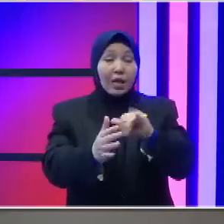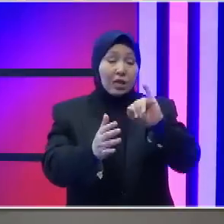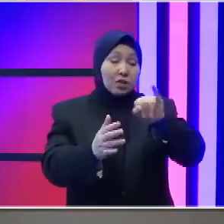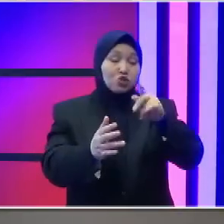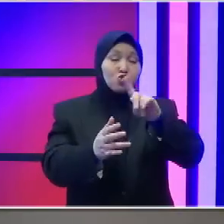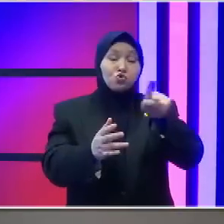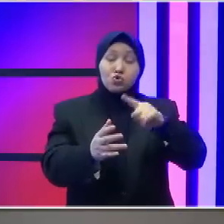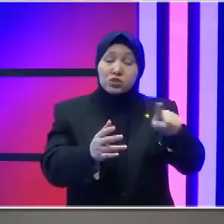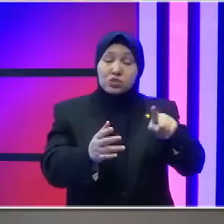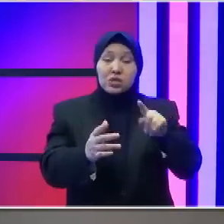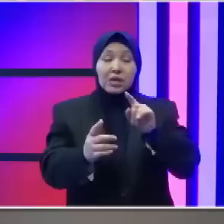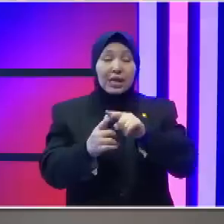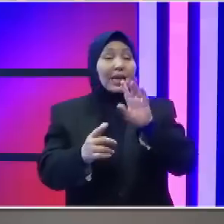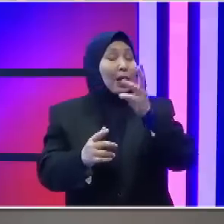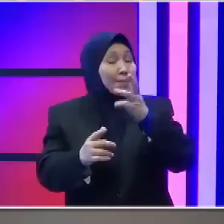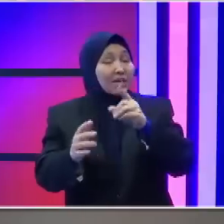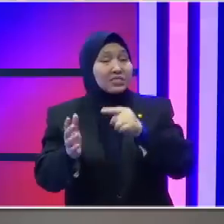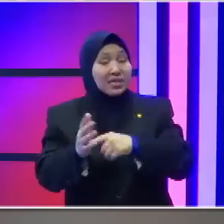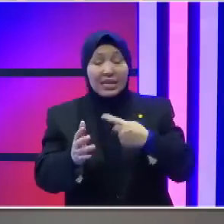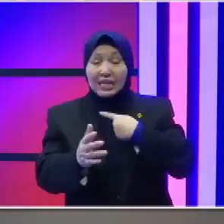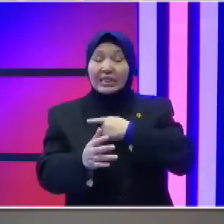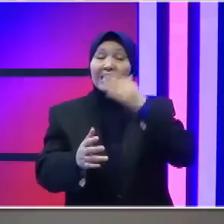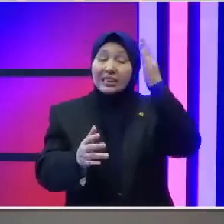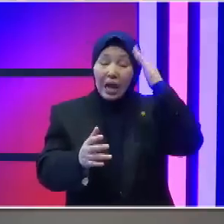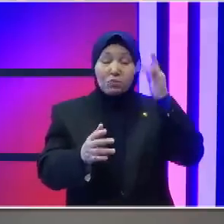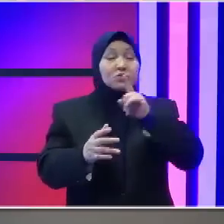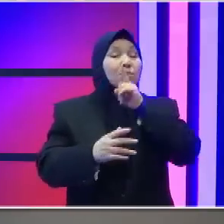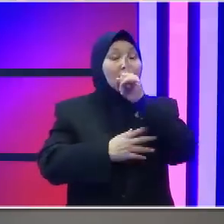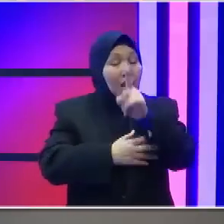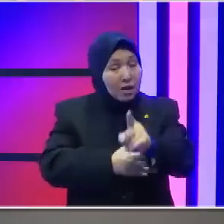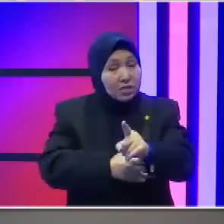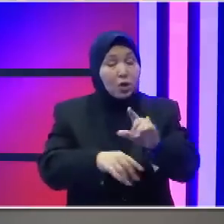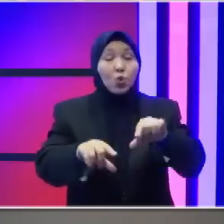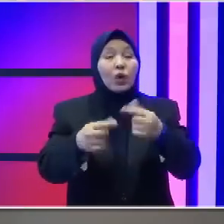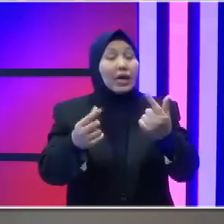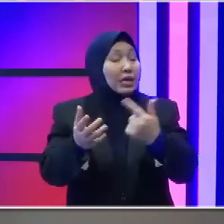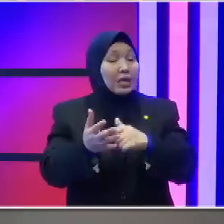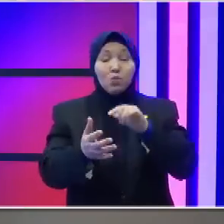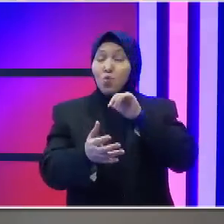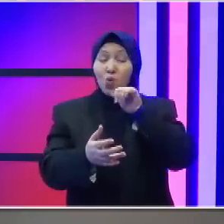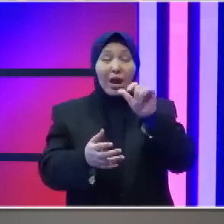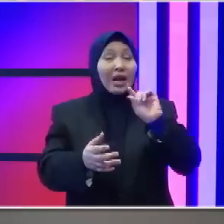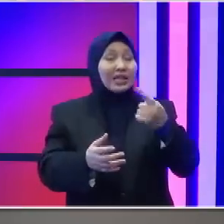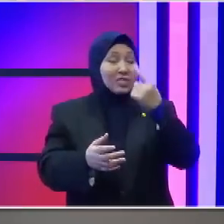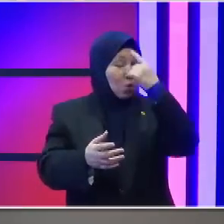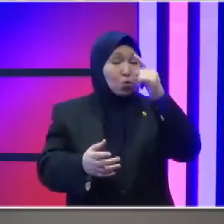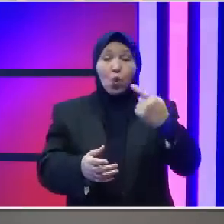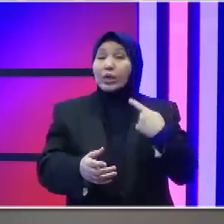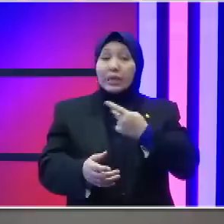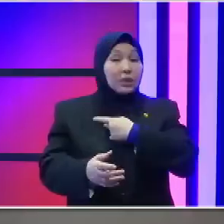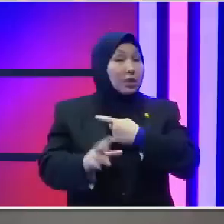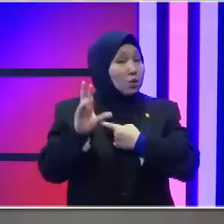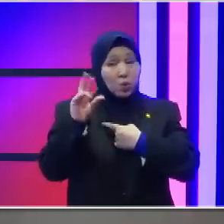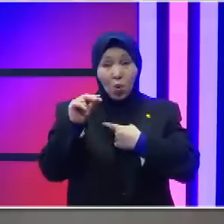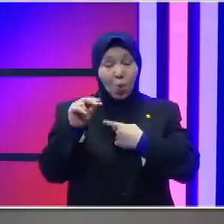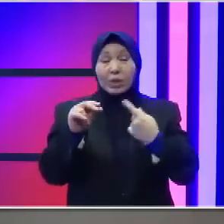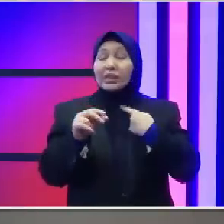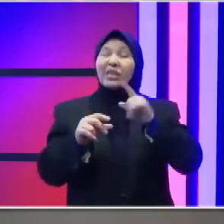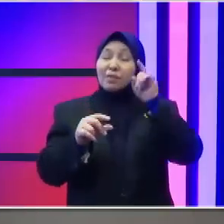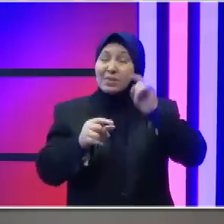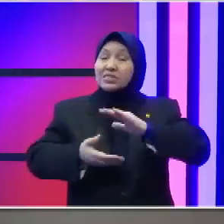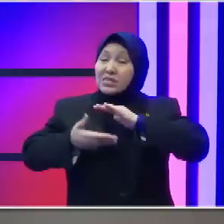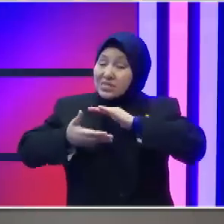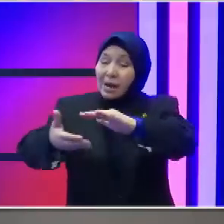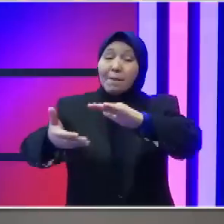ke 16 ini, kita tahu bahawa sebenarnya Quran ini bukan hanya untuk kita. Kita memang kena